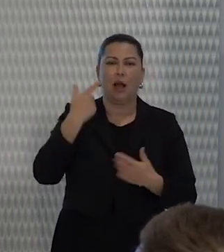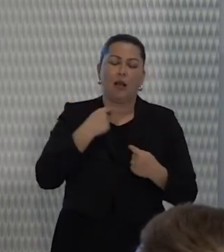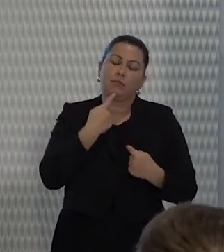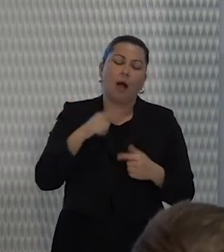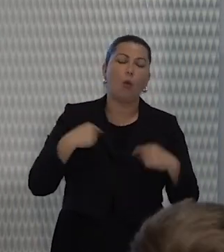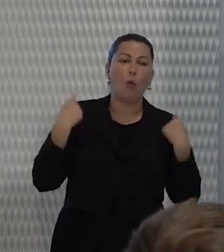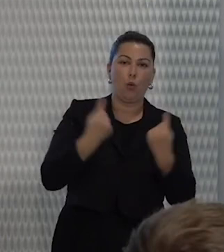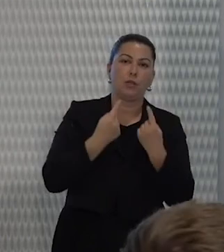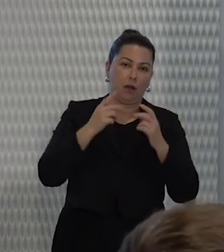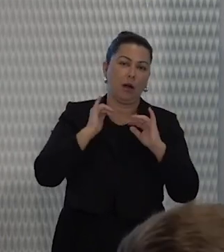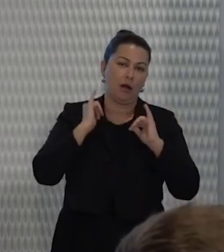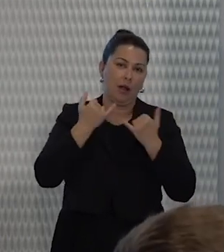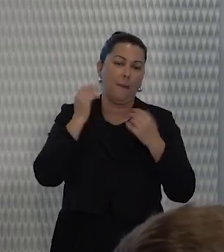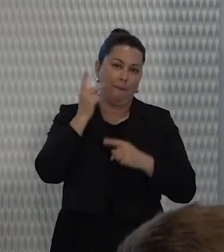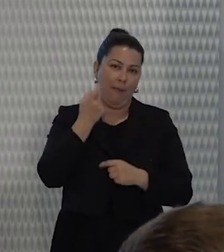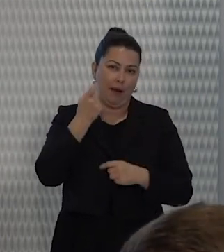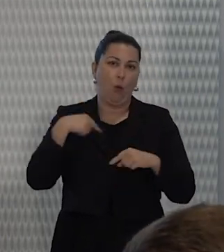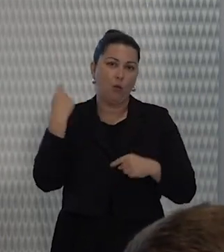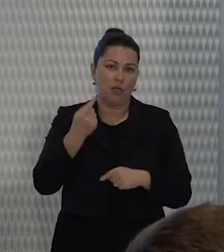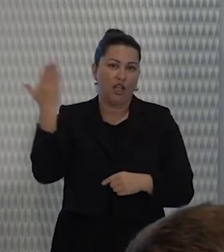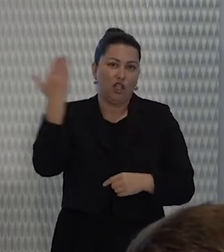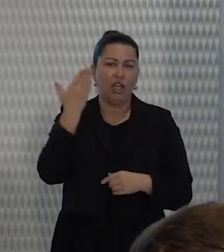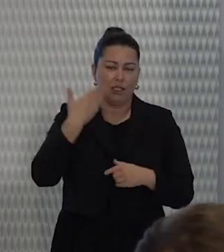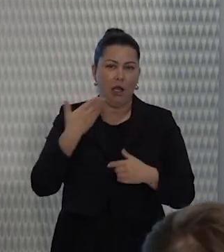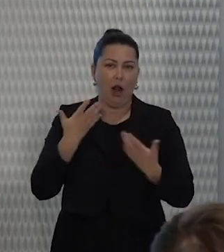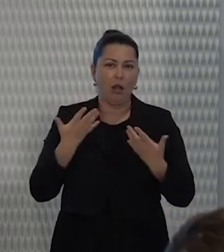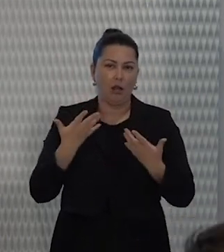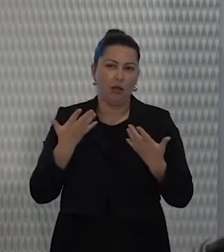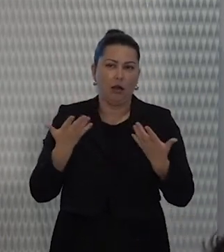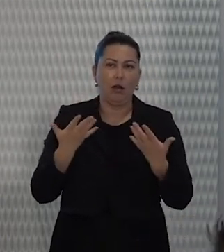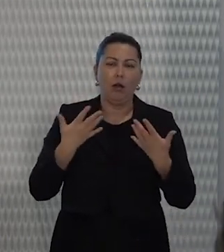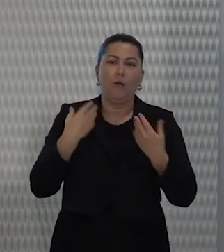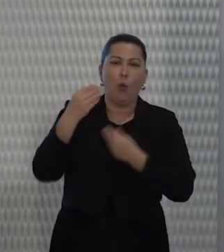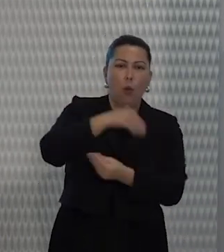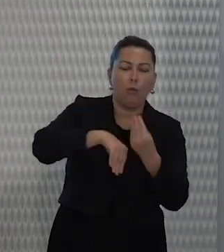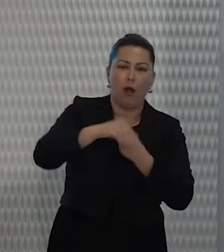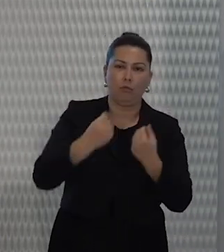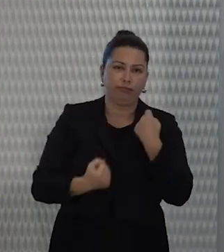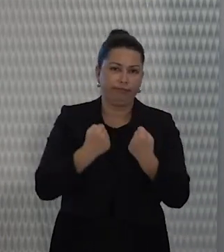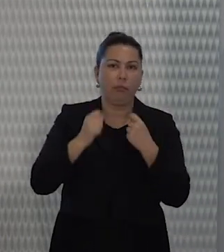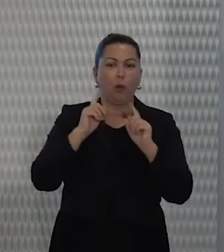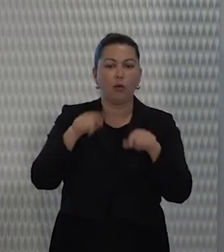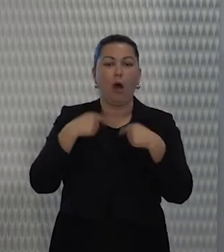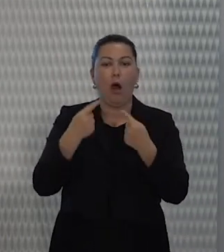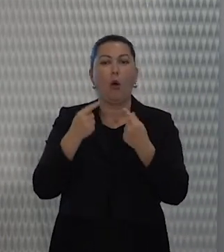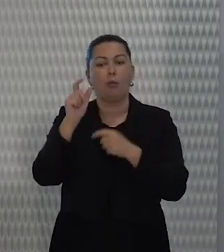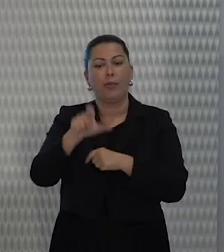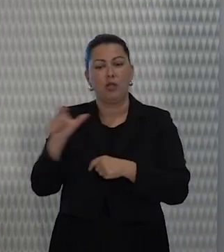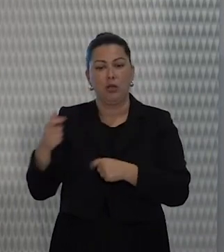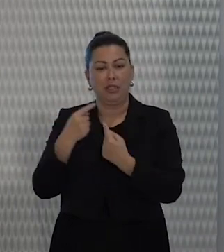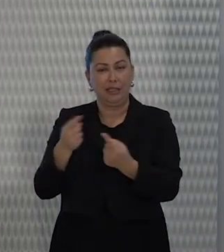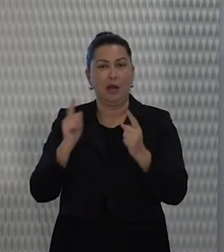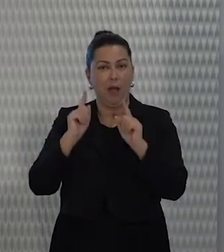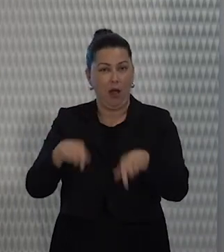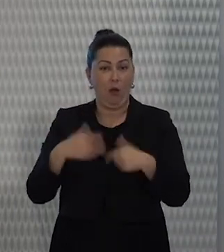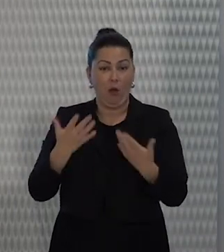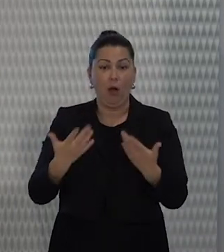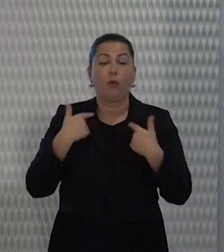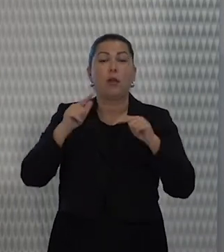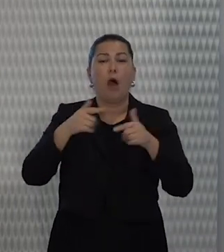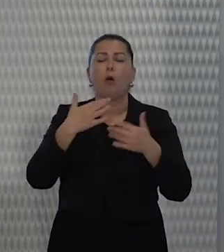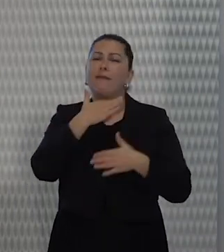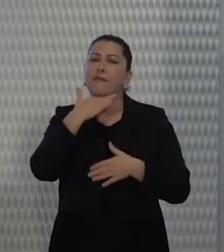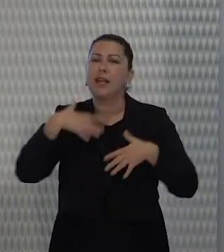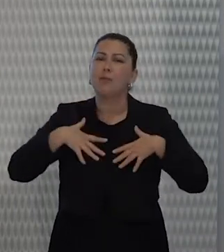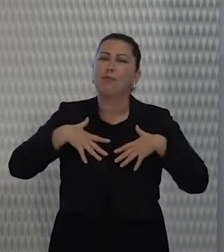unseren Fällen, tatsächlich umgehen zu können, um hier aber auch, und es ist auch in dem Beitrag ja vorher angesprochen worden, diese Potenziale,